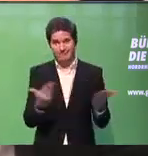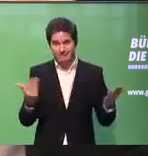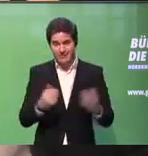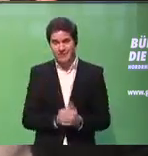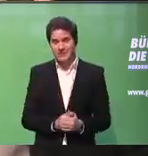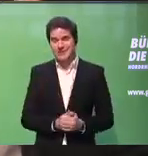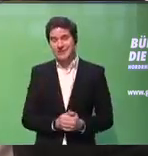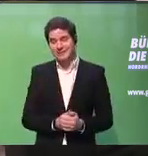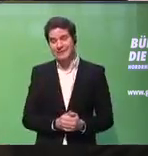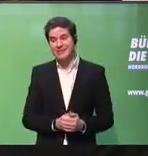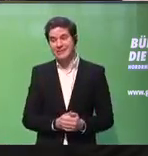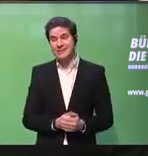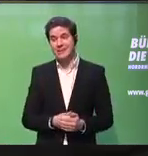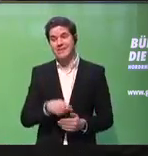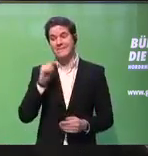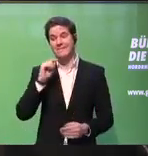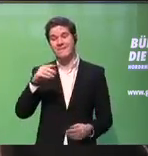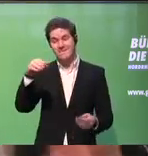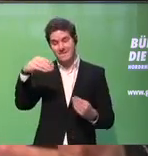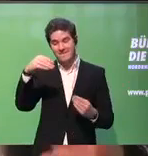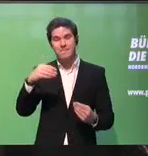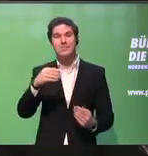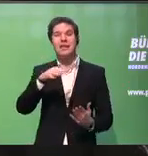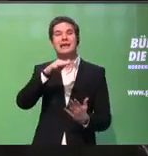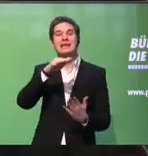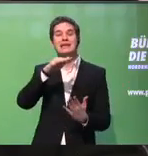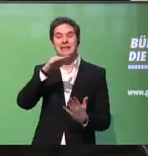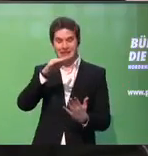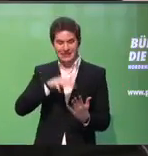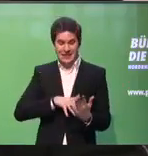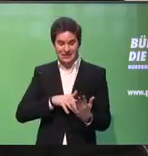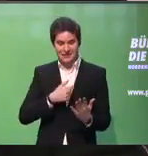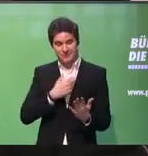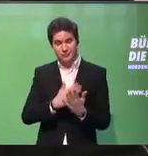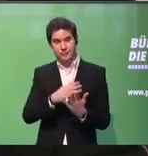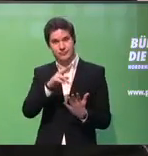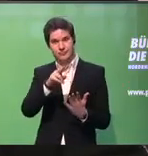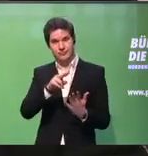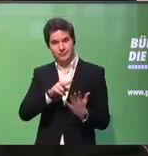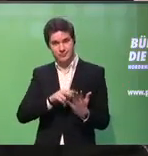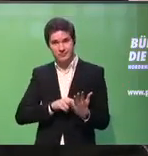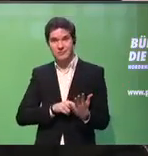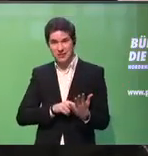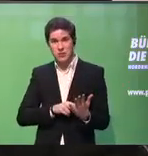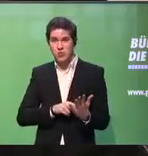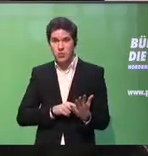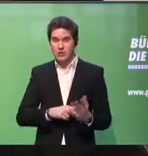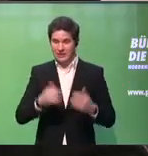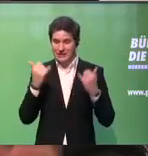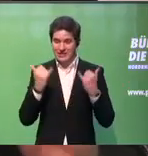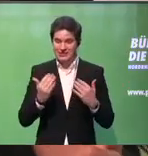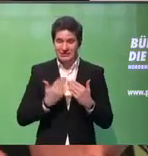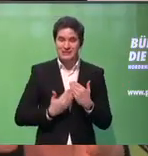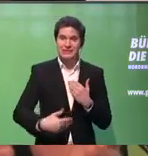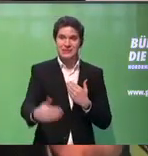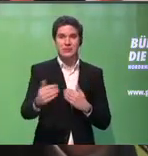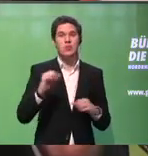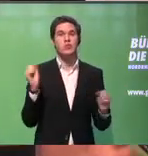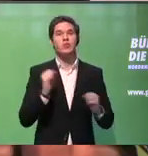Zunächst, der Text stimmt uns ein auf eine schwierige Auseinandersetzung,